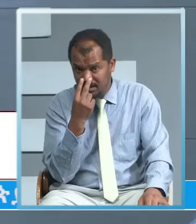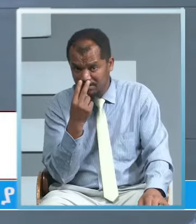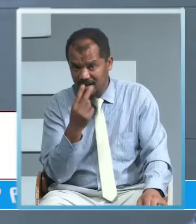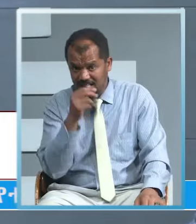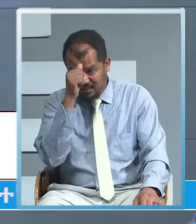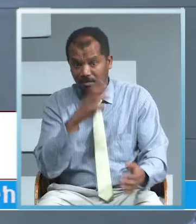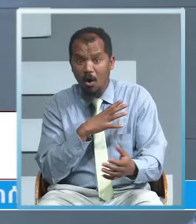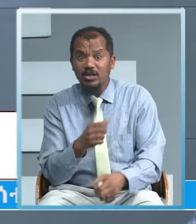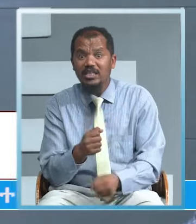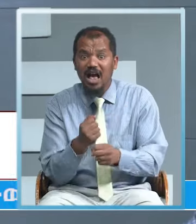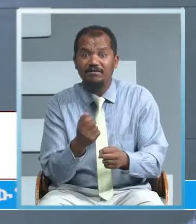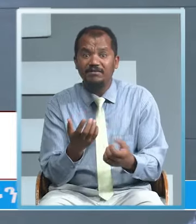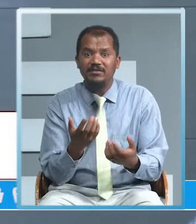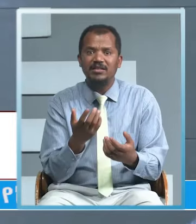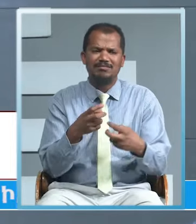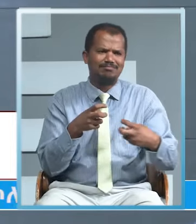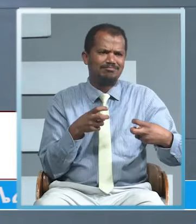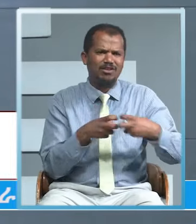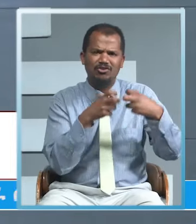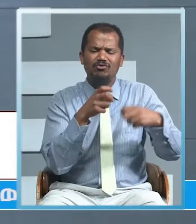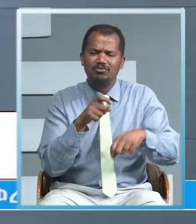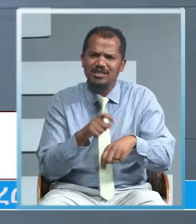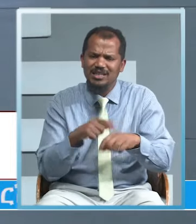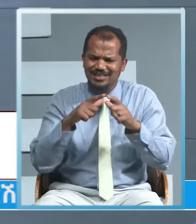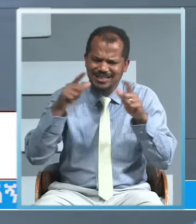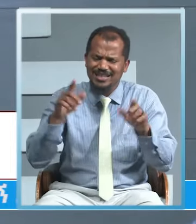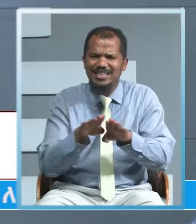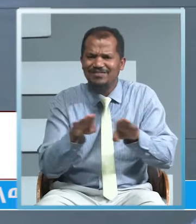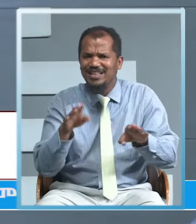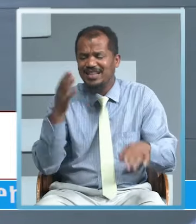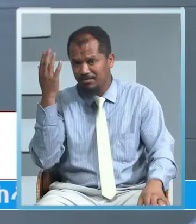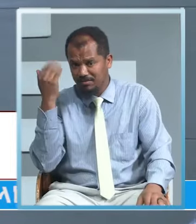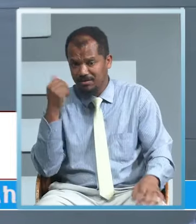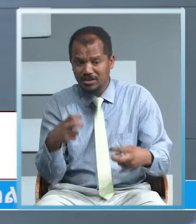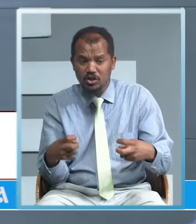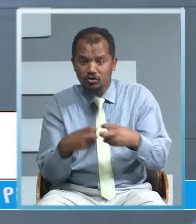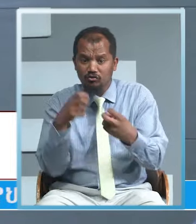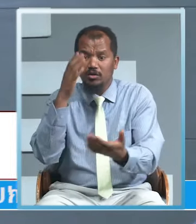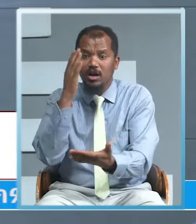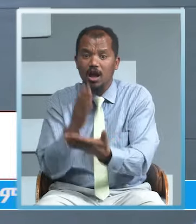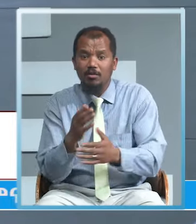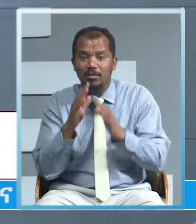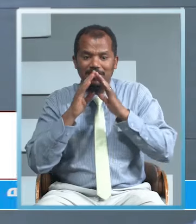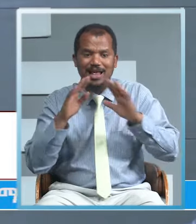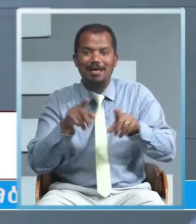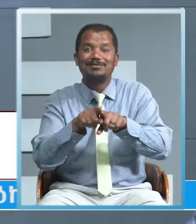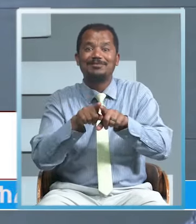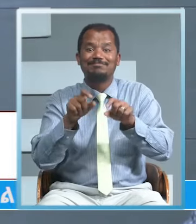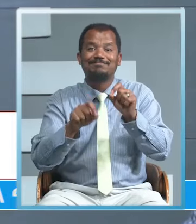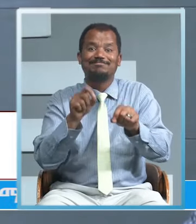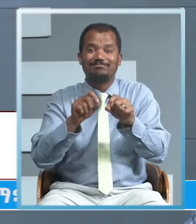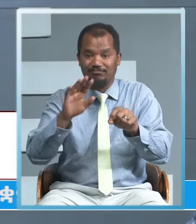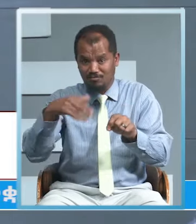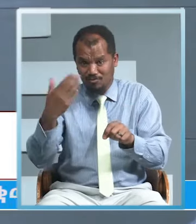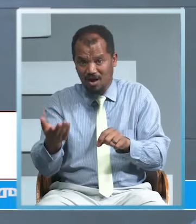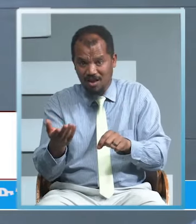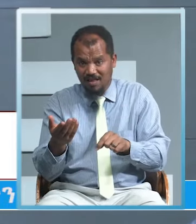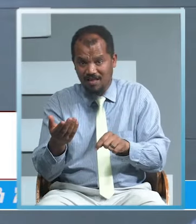ነው። የሰብአዊ ድጋፍ በግጭቱም ጊዜ ትልቅ ክፍተት ነበረበት። ግጭቱም ካቆመና የሰላም ስምምነቱ ከተፈረመ